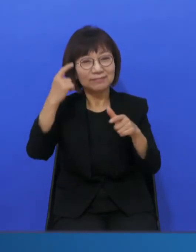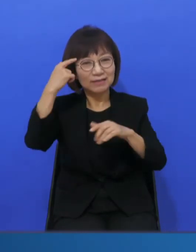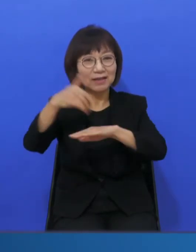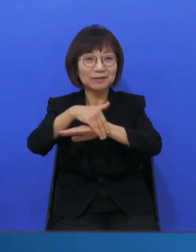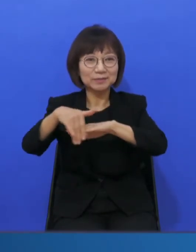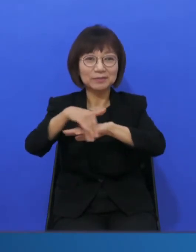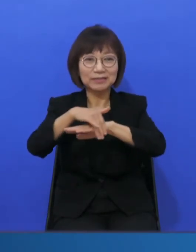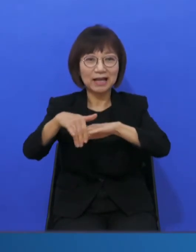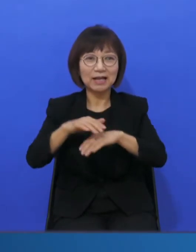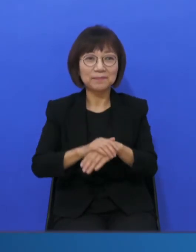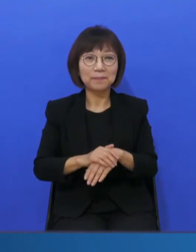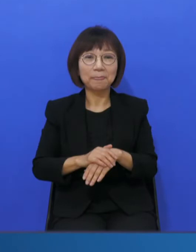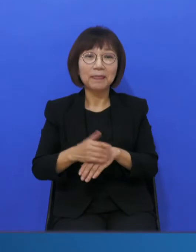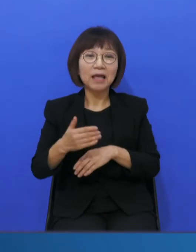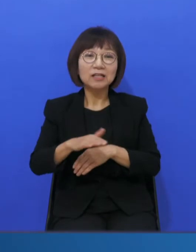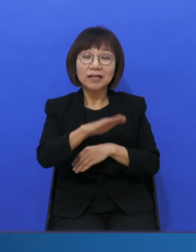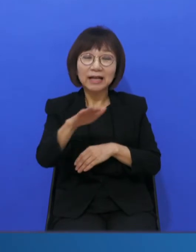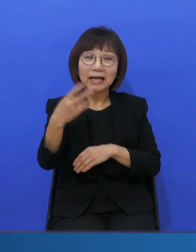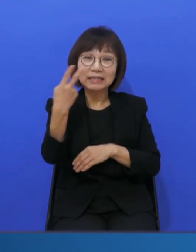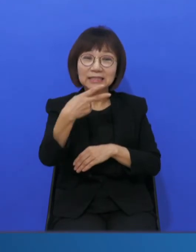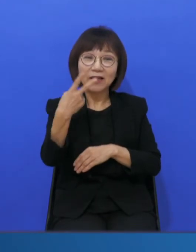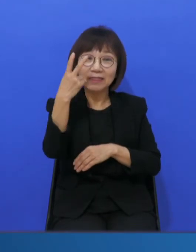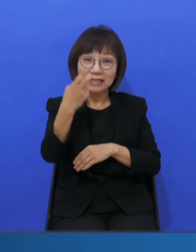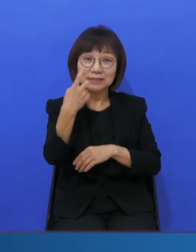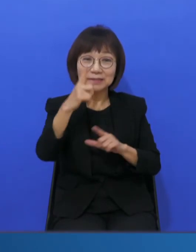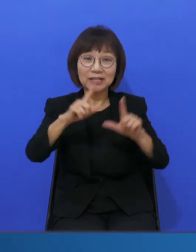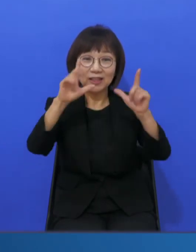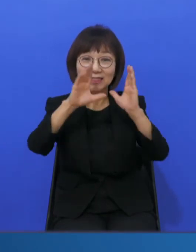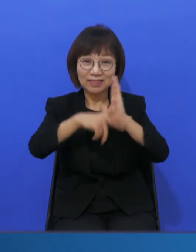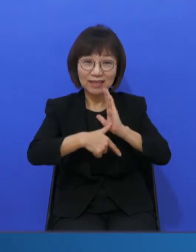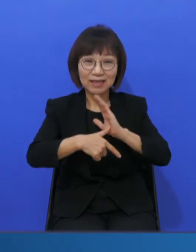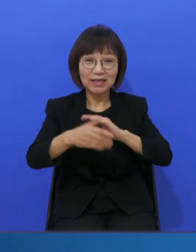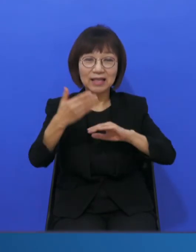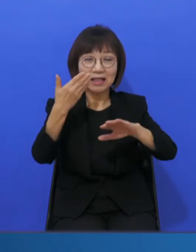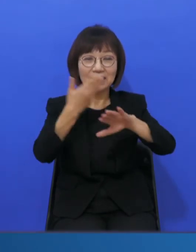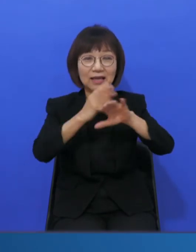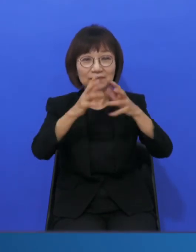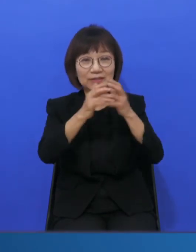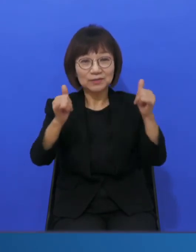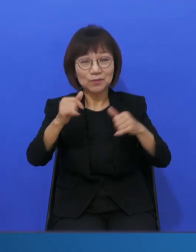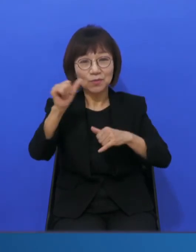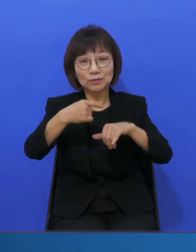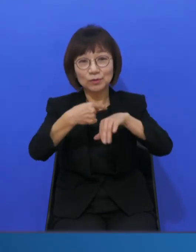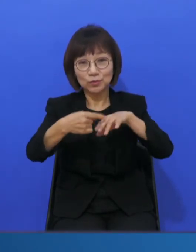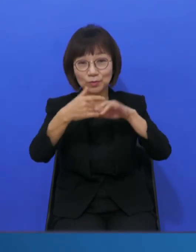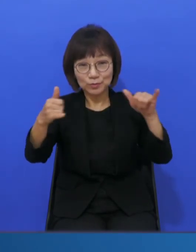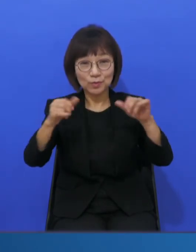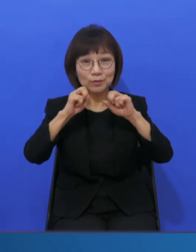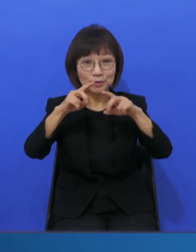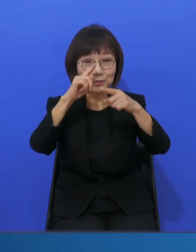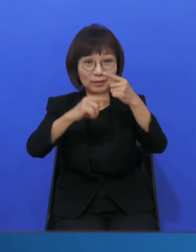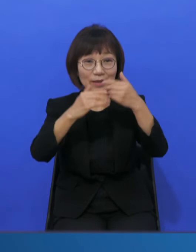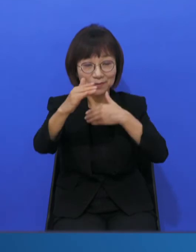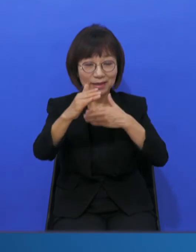합니다. 저희가 2021년에는 다민족 5천 종족 선교대회 소책자를 한국어로만 책을